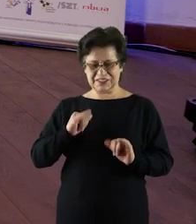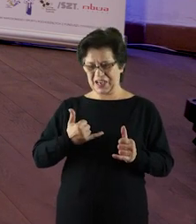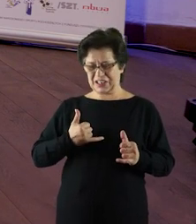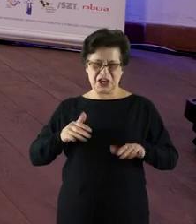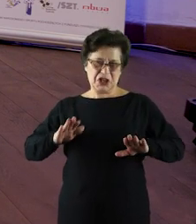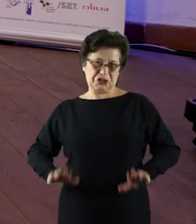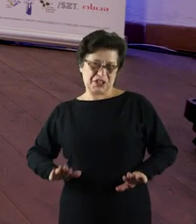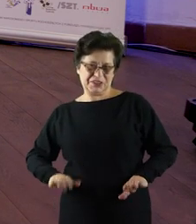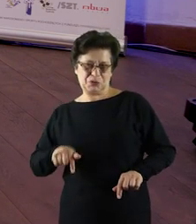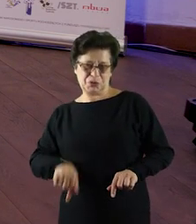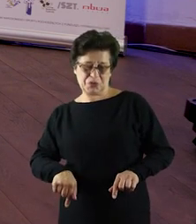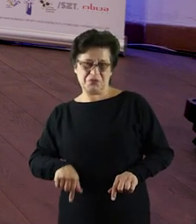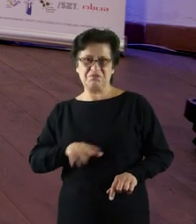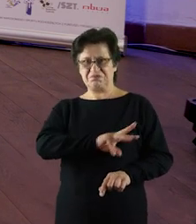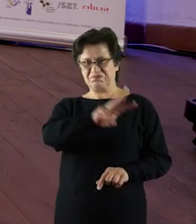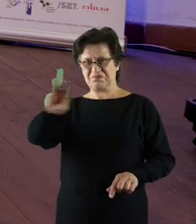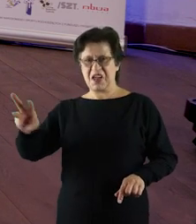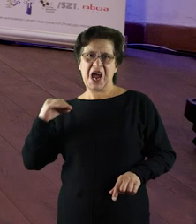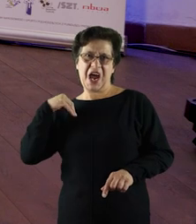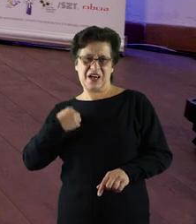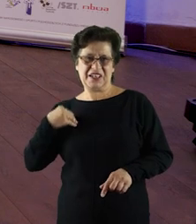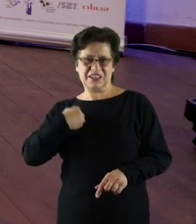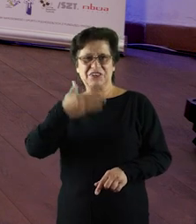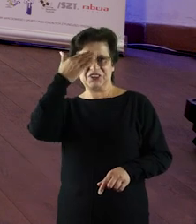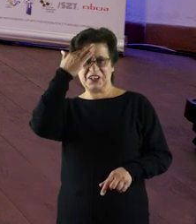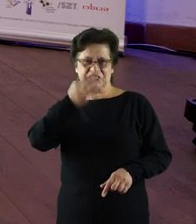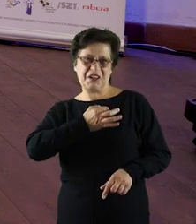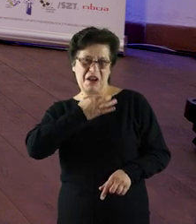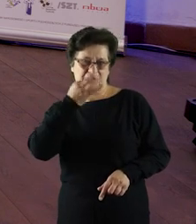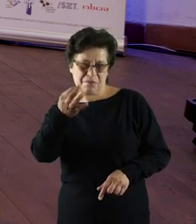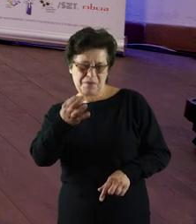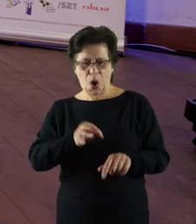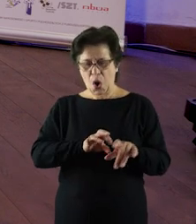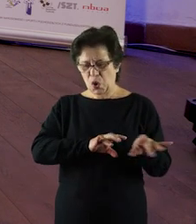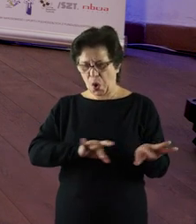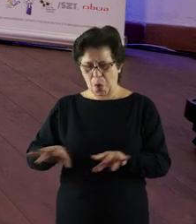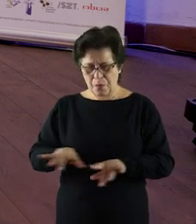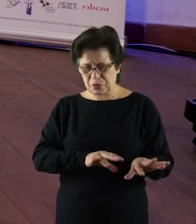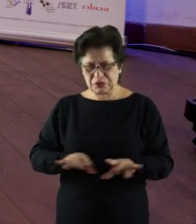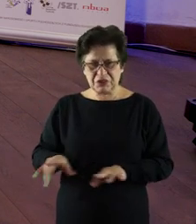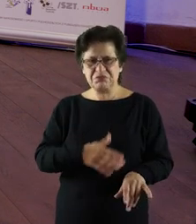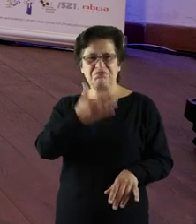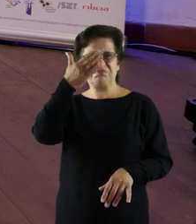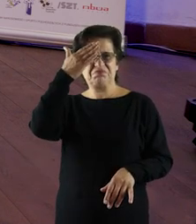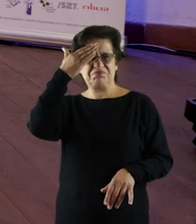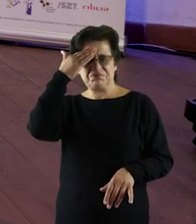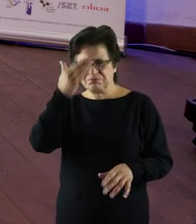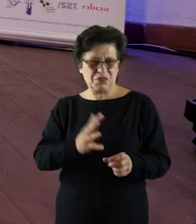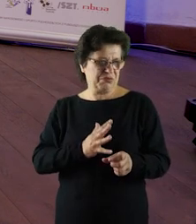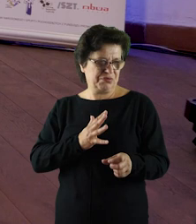angielski znacie lepiej ode mnie, że świetnie dajecie sobie radę na komputerze, że potraficie w Google'ach